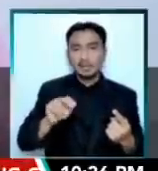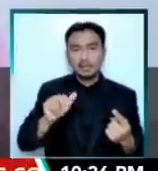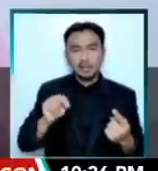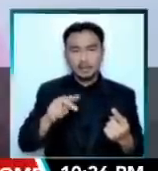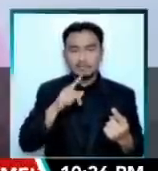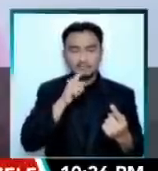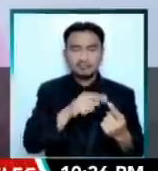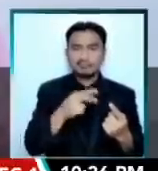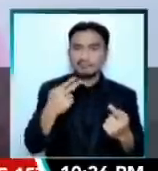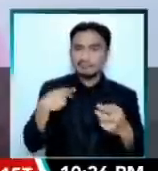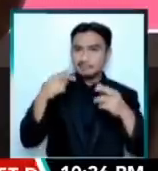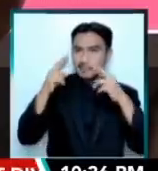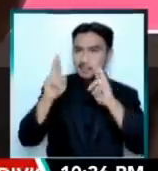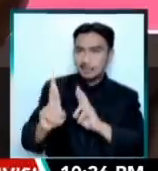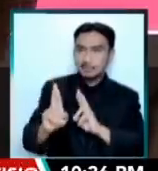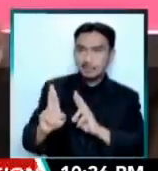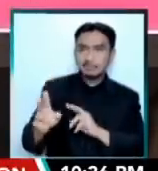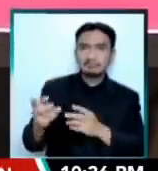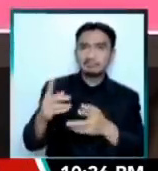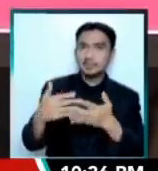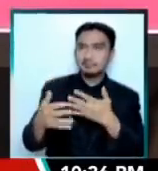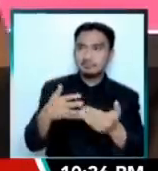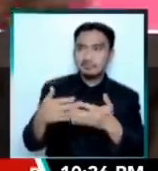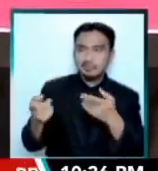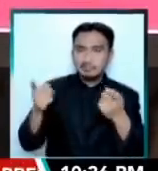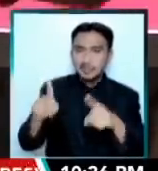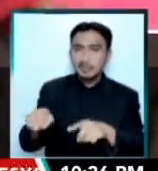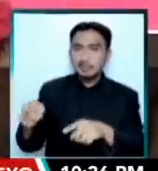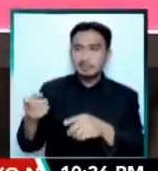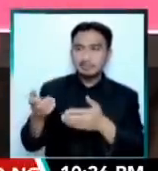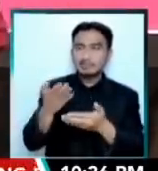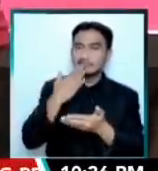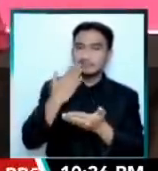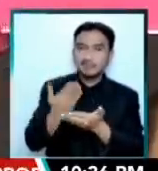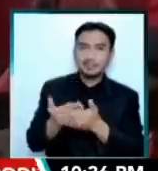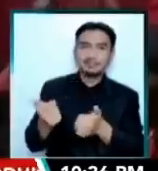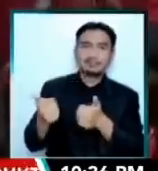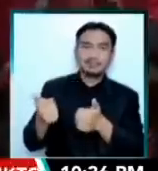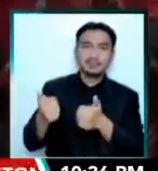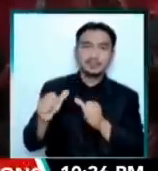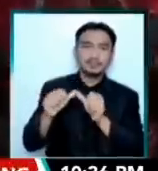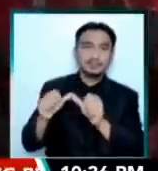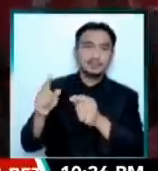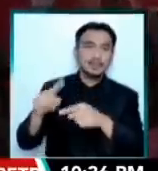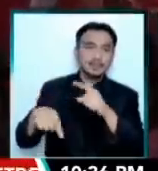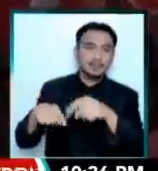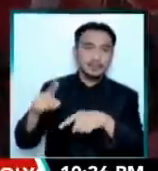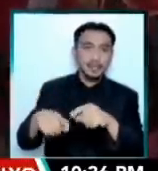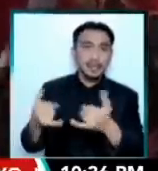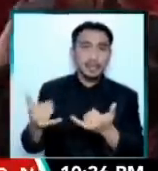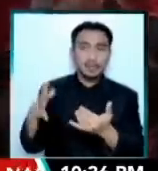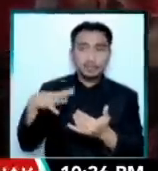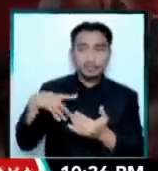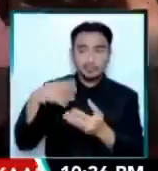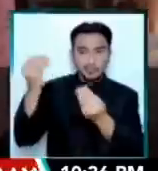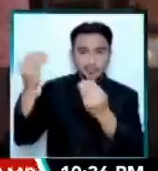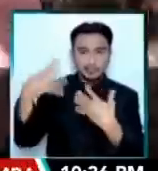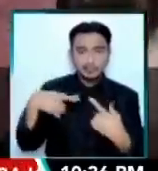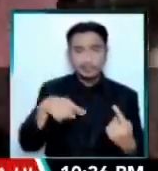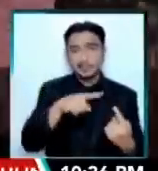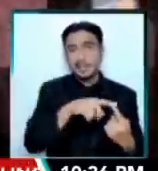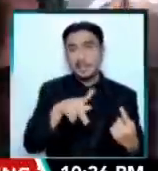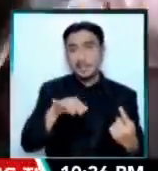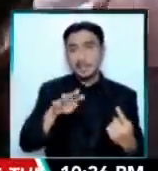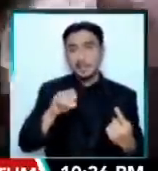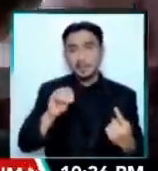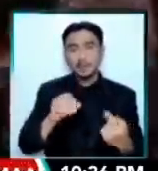rin daw silang magkaibigan. Hinihingan pa namin ng reaksyon si Pangilinan. Mula Bicol Region, Batangas naman ang binisita ng